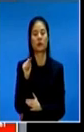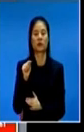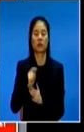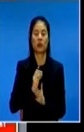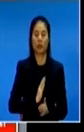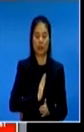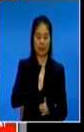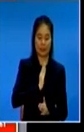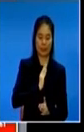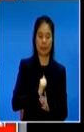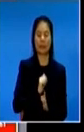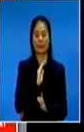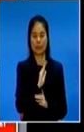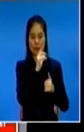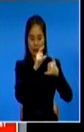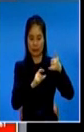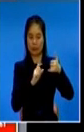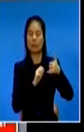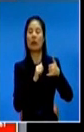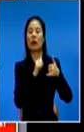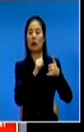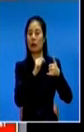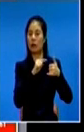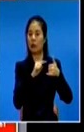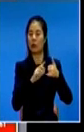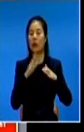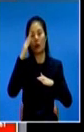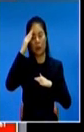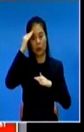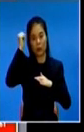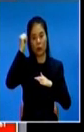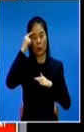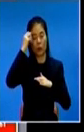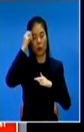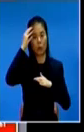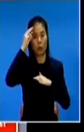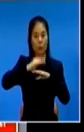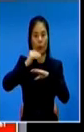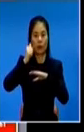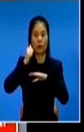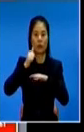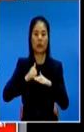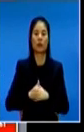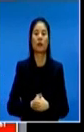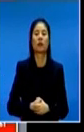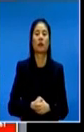รู้ความสามารถเนี่ยเท่าๆกัน50 50นะครับนี่คือหลักคิดที่มาที่ไปนะครับตรงนี้